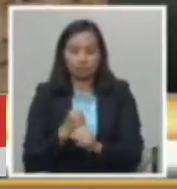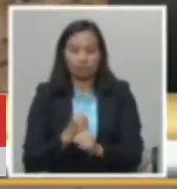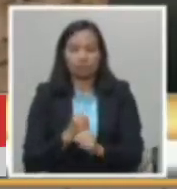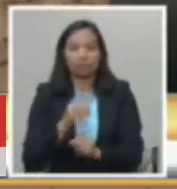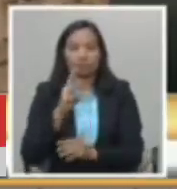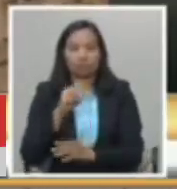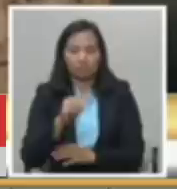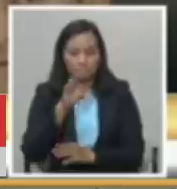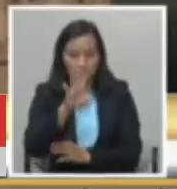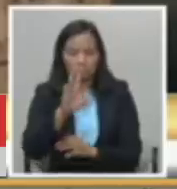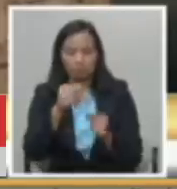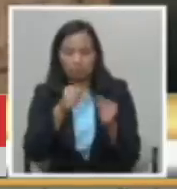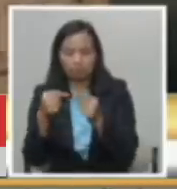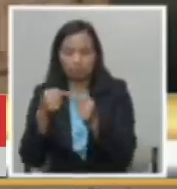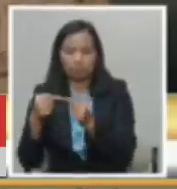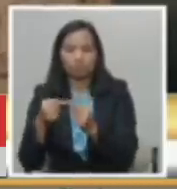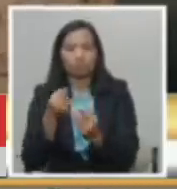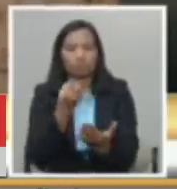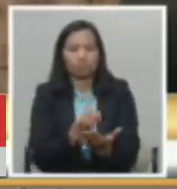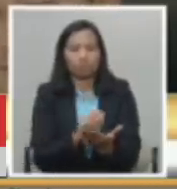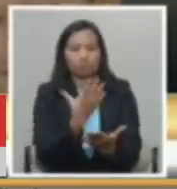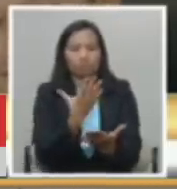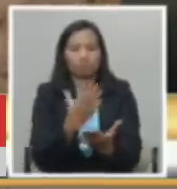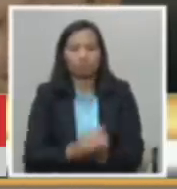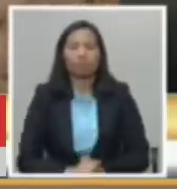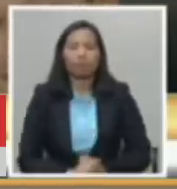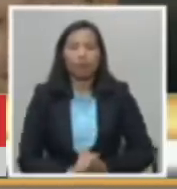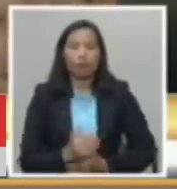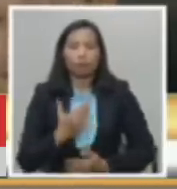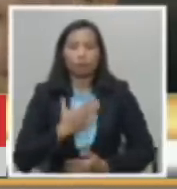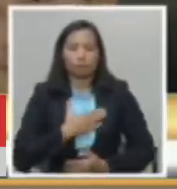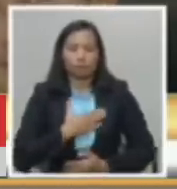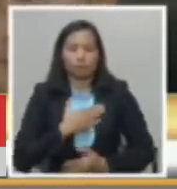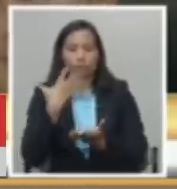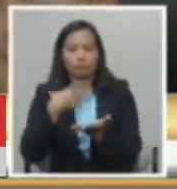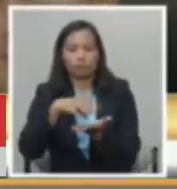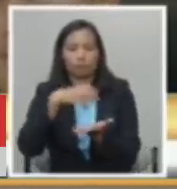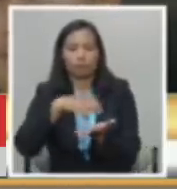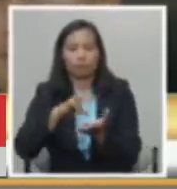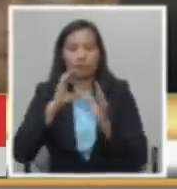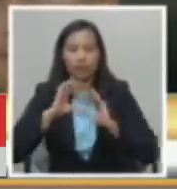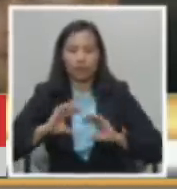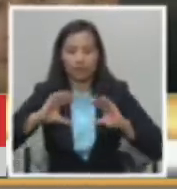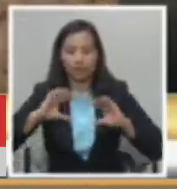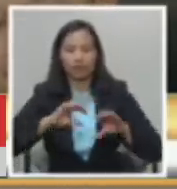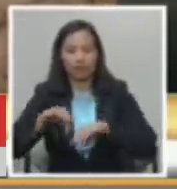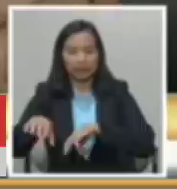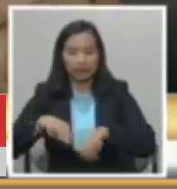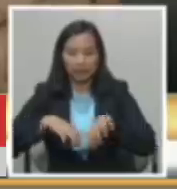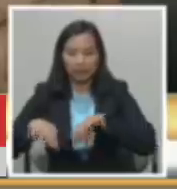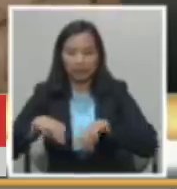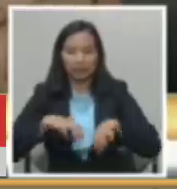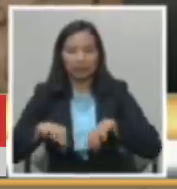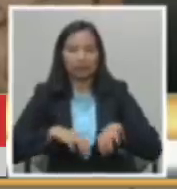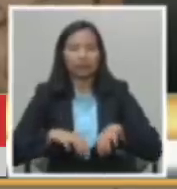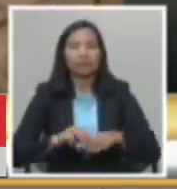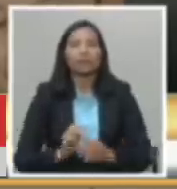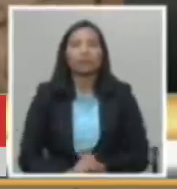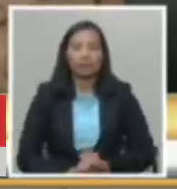ต่อๆไปสูงมากผมกำลังจะบอกว่ารัฐบาลจัดสรรงบประมาณลักษณะ